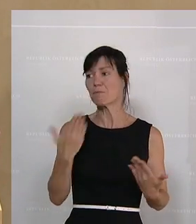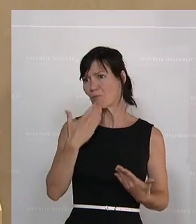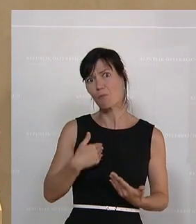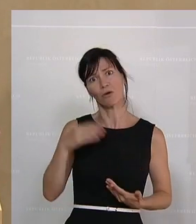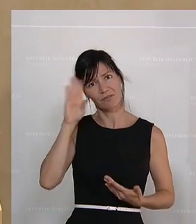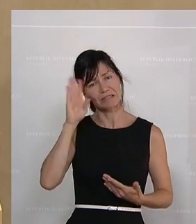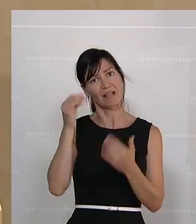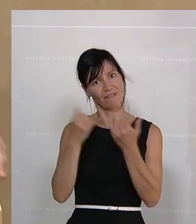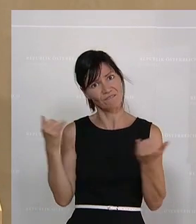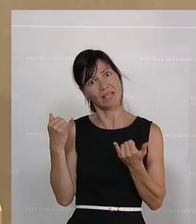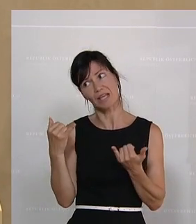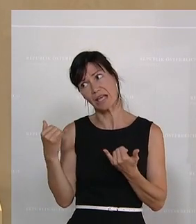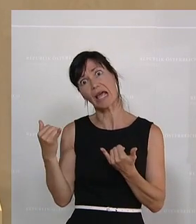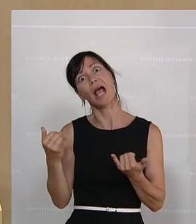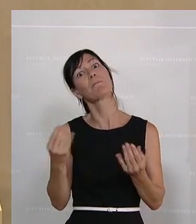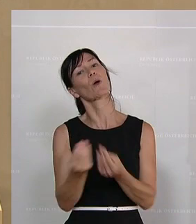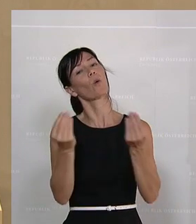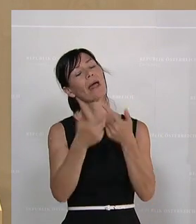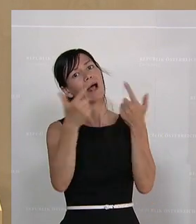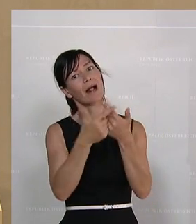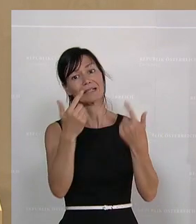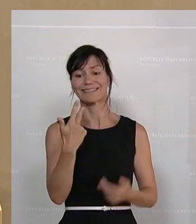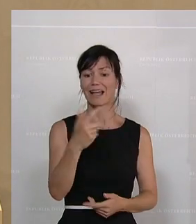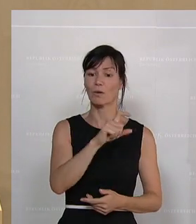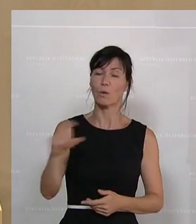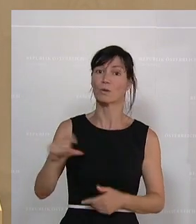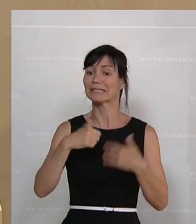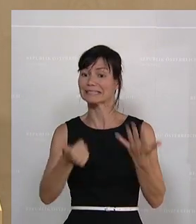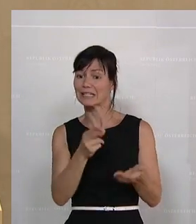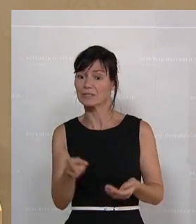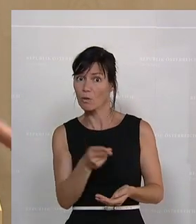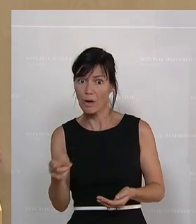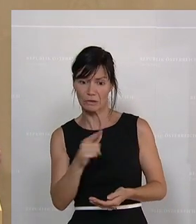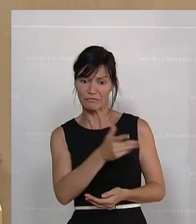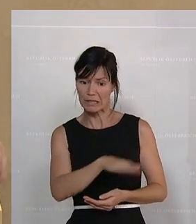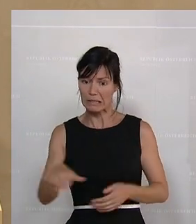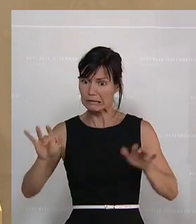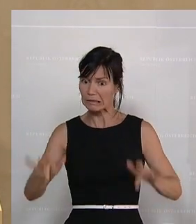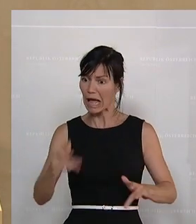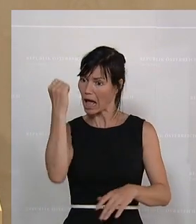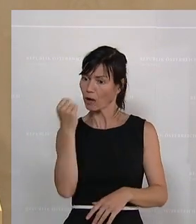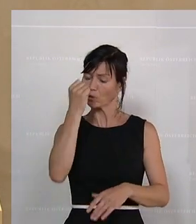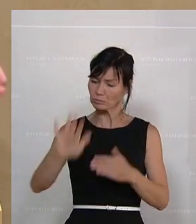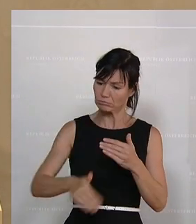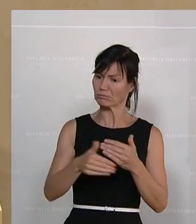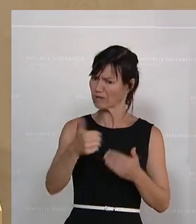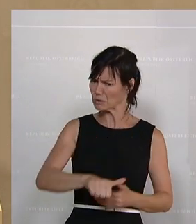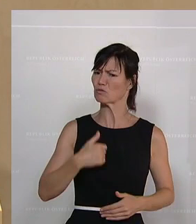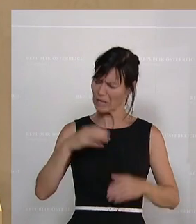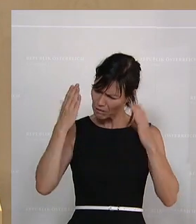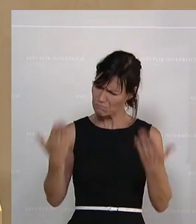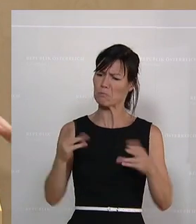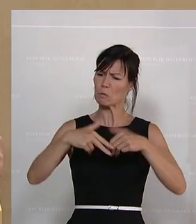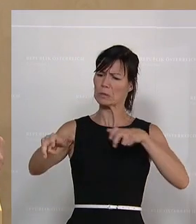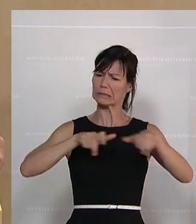dauerbetrieb erklären 360 jahre bei 2 kindern mitte august dazu dass ich auf dieser bundesregierung zudem stehen wir und wir zahlen das geld an die